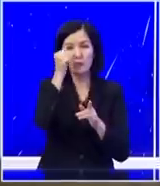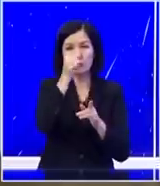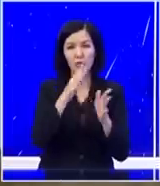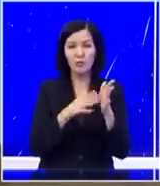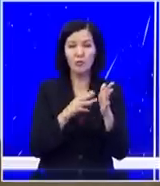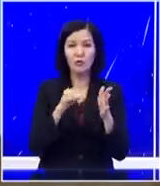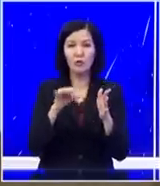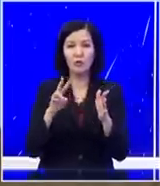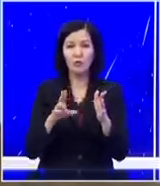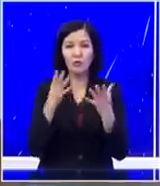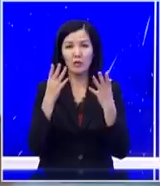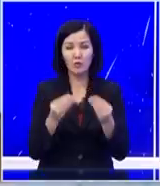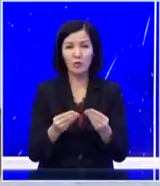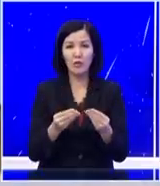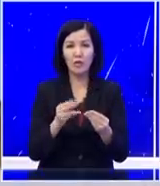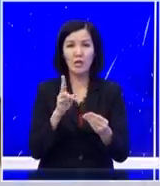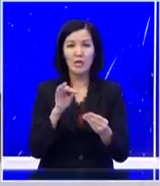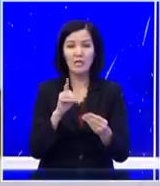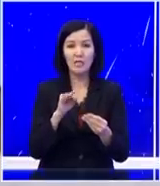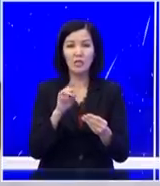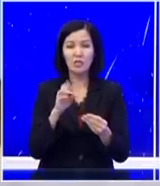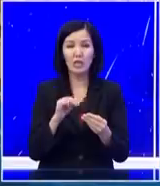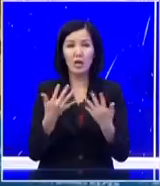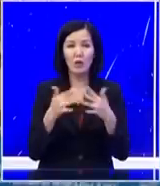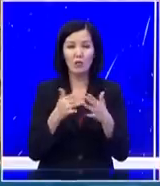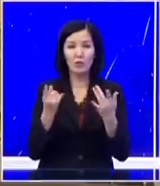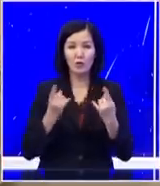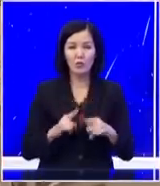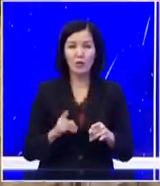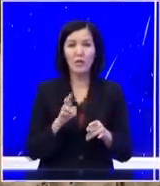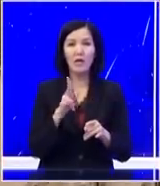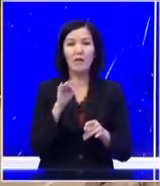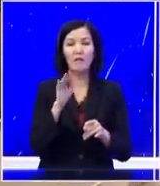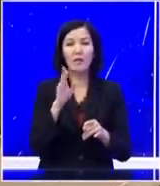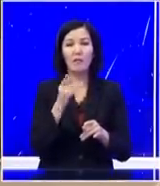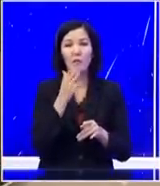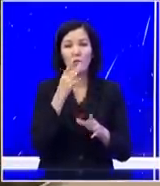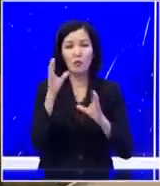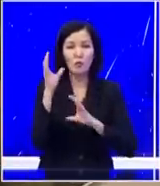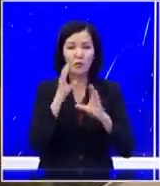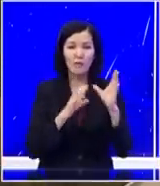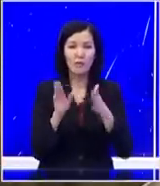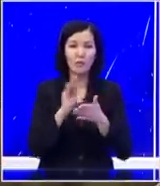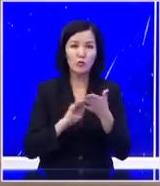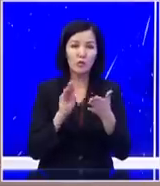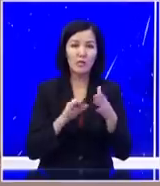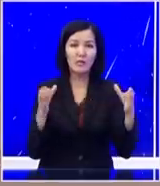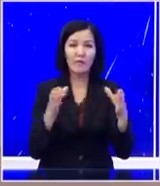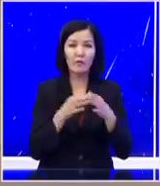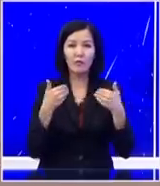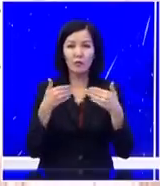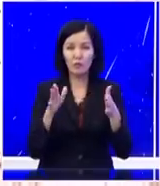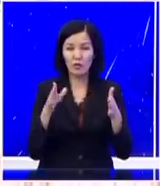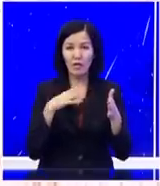9 желтоқсанда Кербұлақ ауданы Қызылжар ауылында туған. Әл-Фараби атындағы Қазақ ұлттық университеті журналистика факультетінің